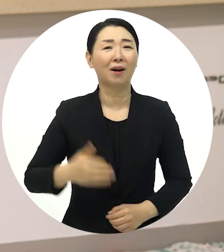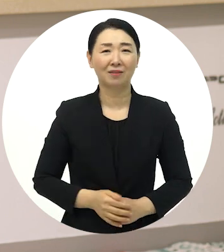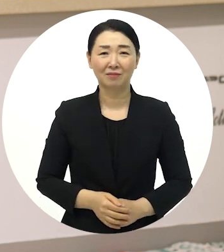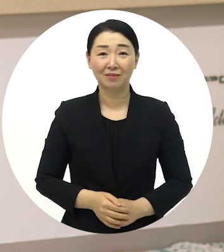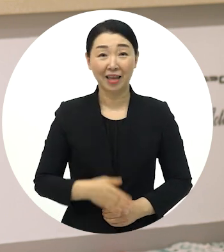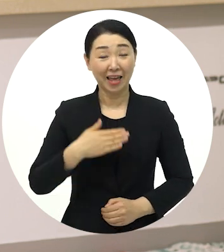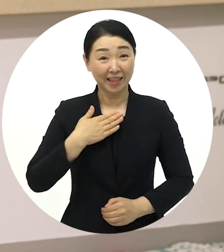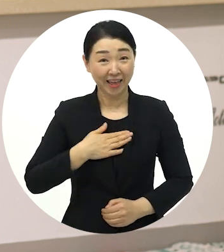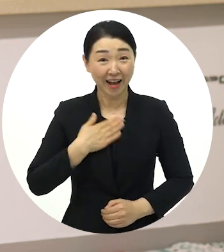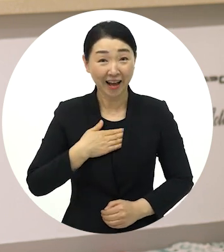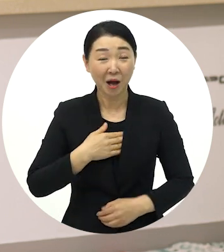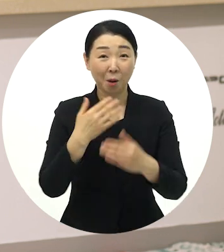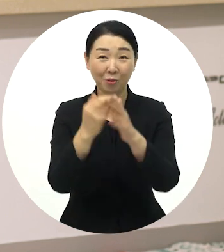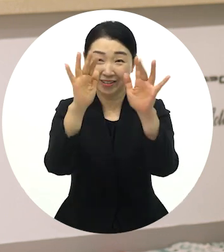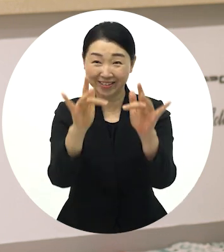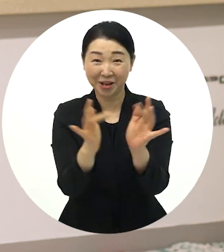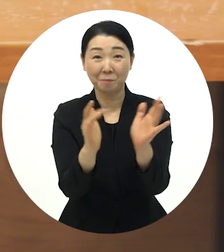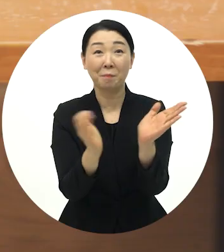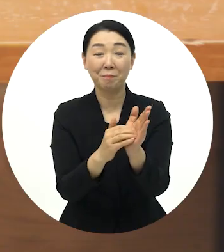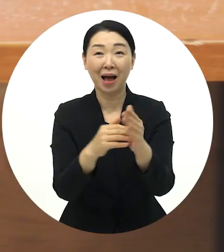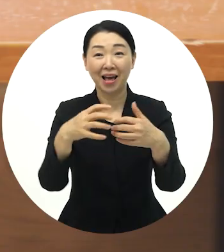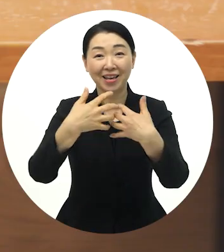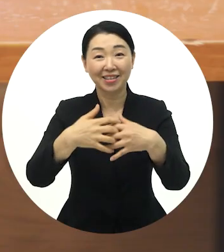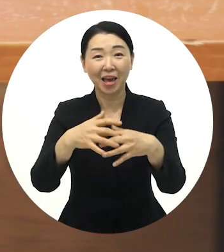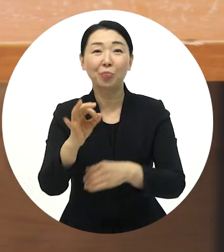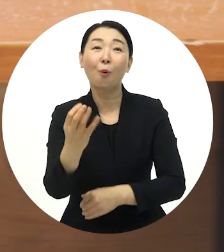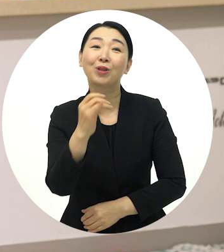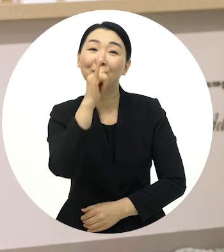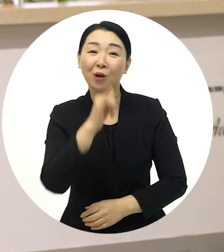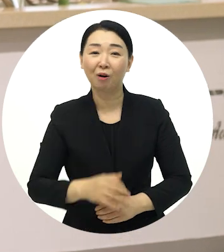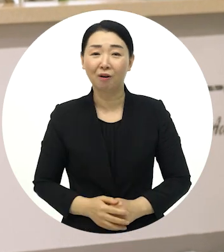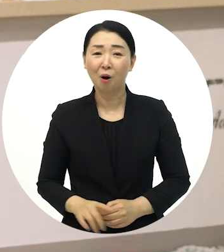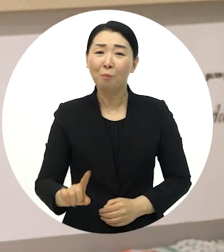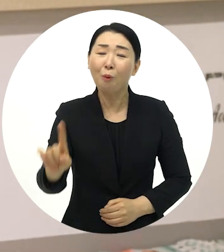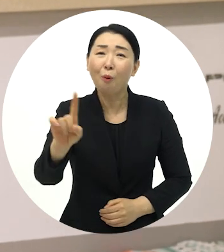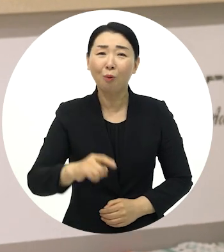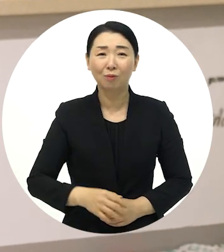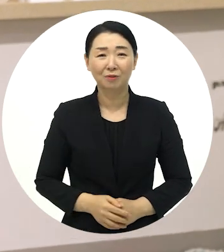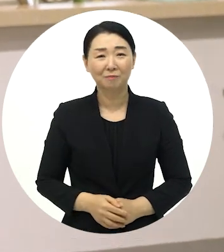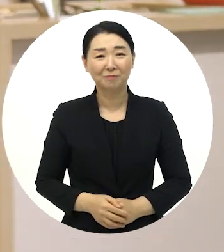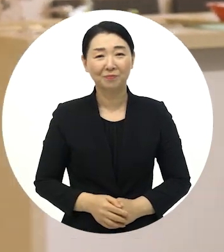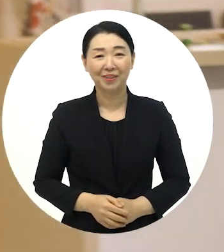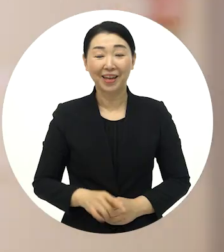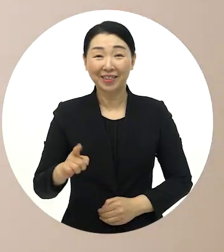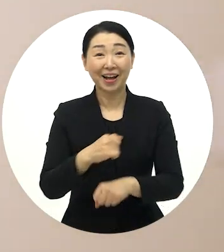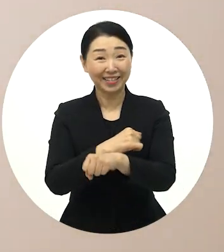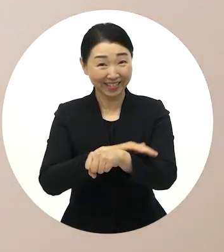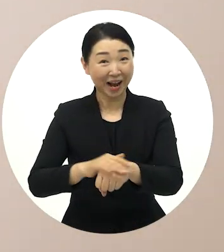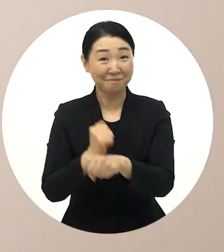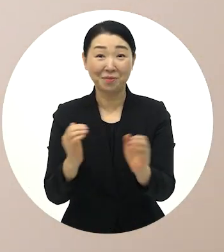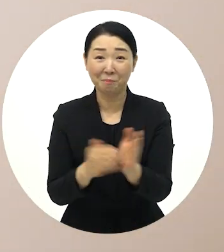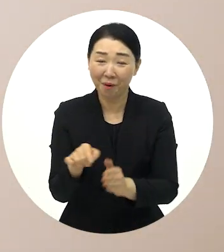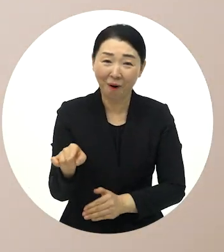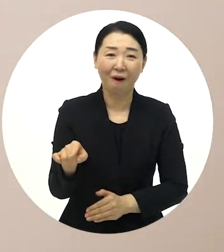내가 어떻게 알아요? 내가 다지리닷컴에서 검색한 식기세척기 가격이야. 야, 네 눈치 챙겨. 이거 내가 굉장히 잘